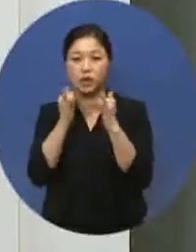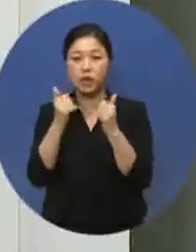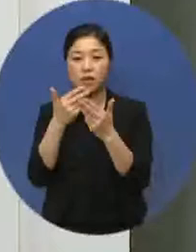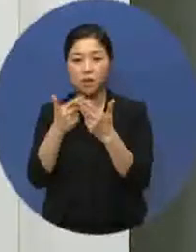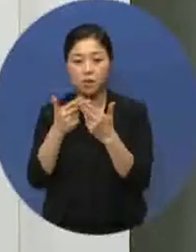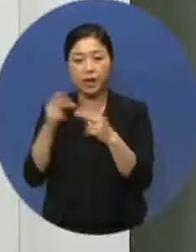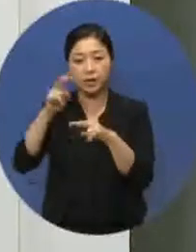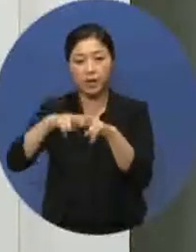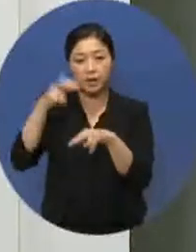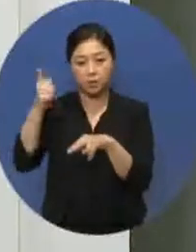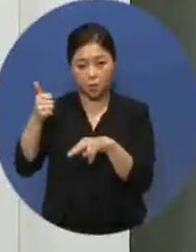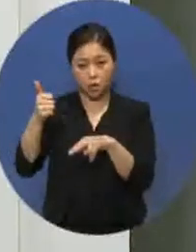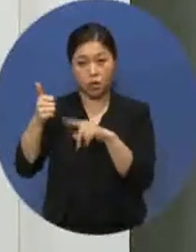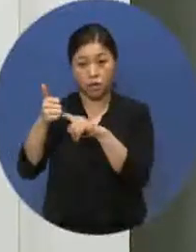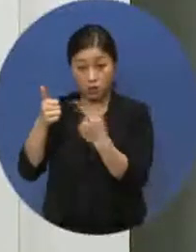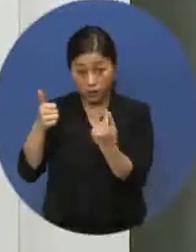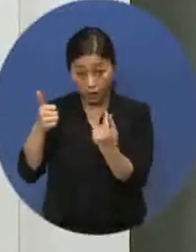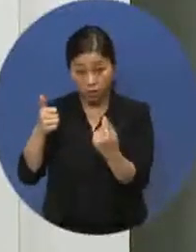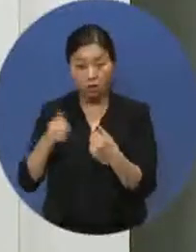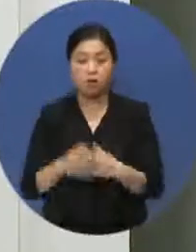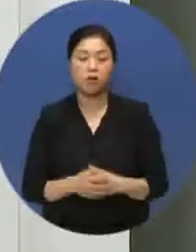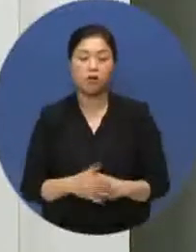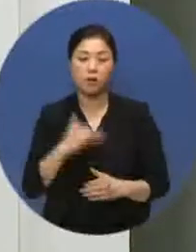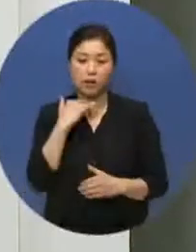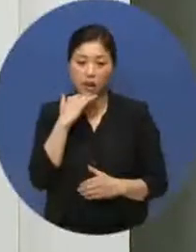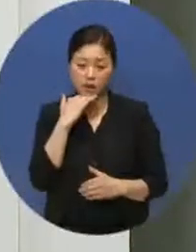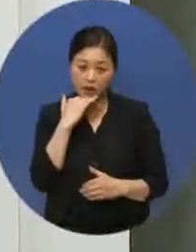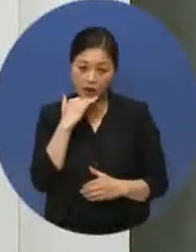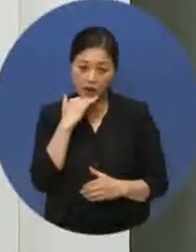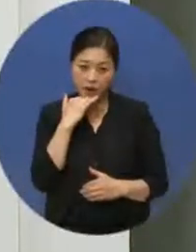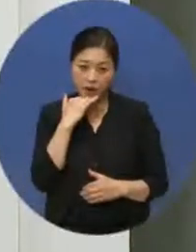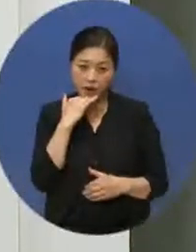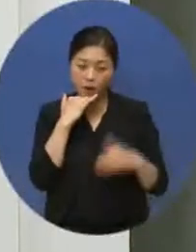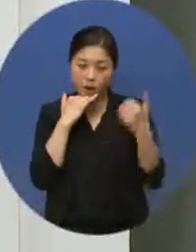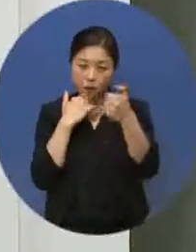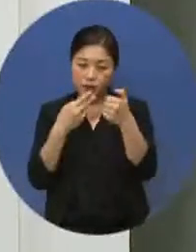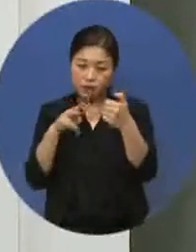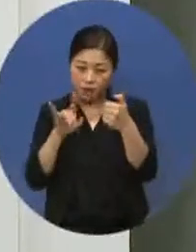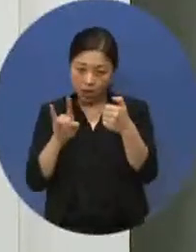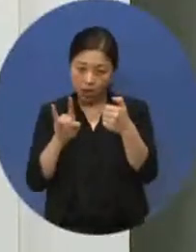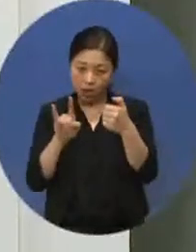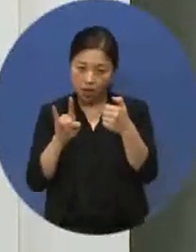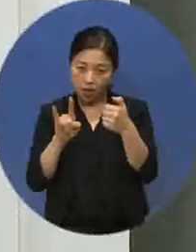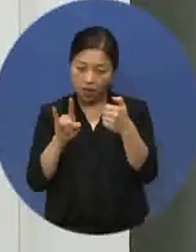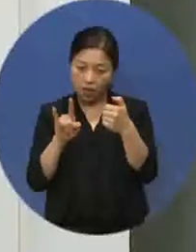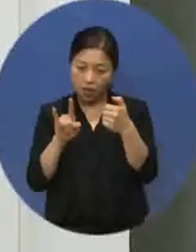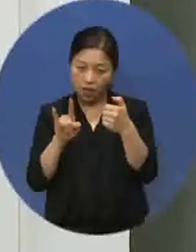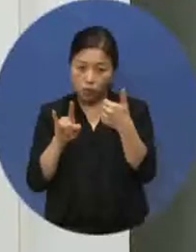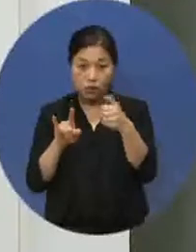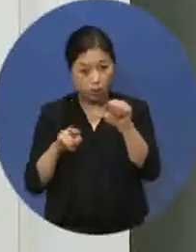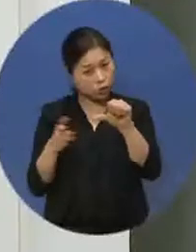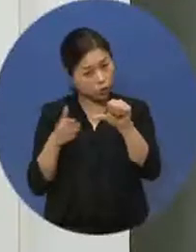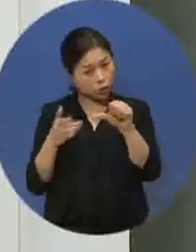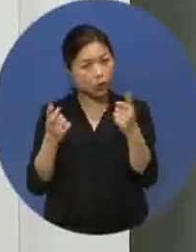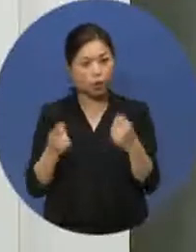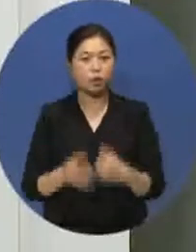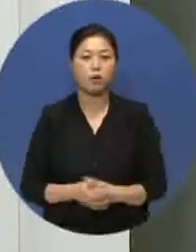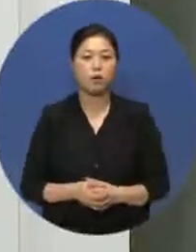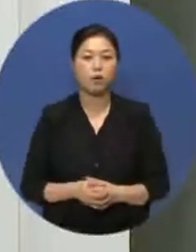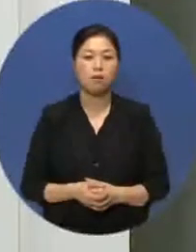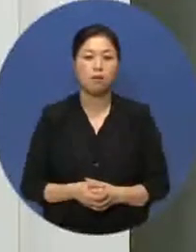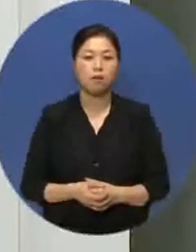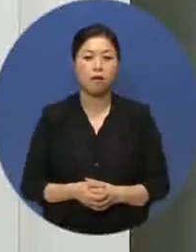되셨고 네. 맞습니다. 또 되셨는데 연대가 50대 중반이고 네. 이게